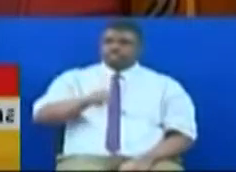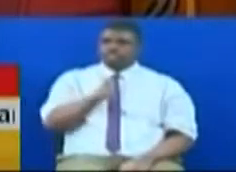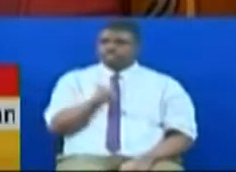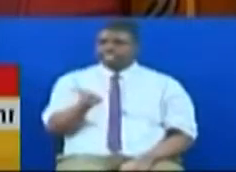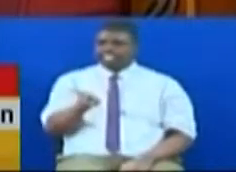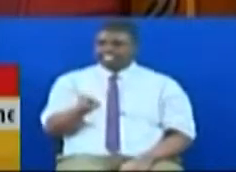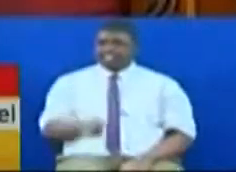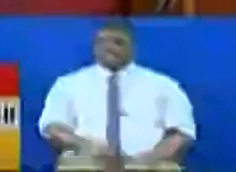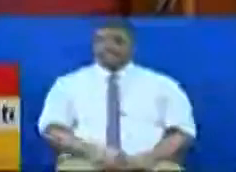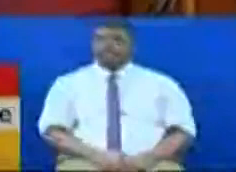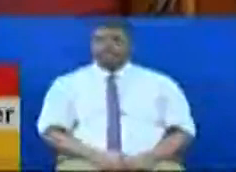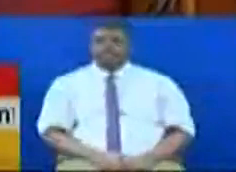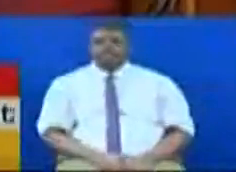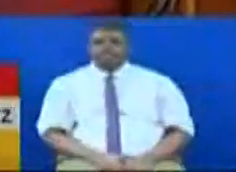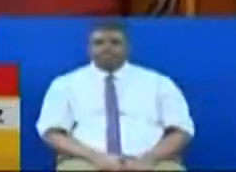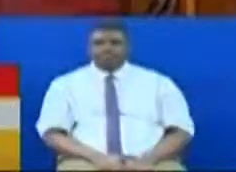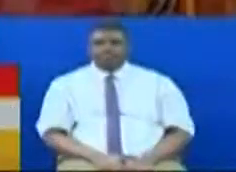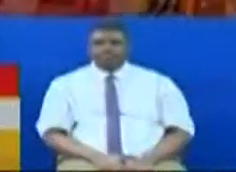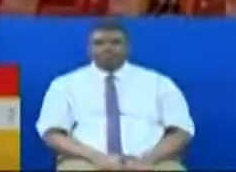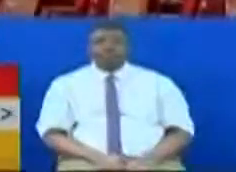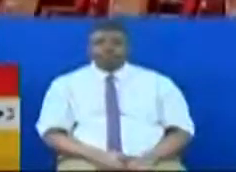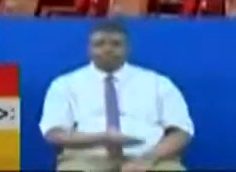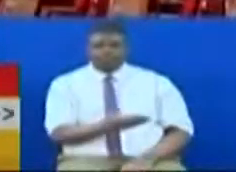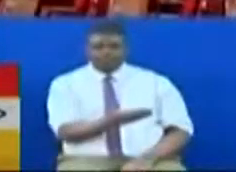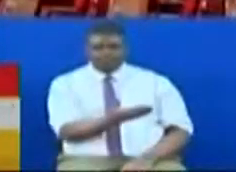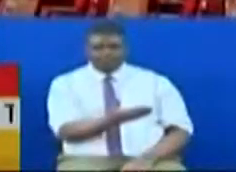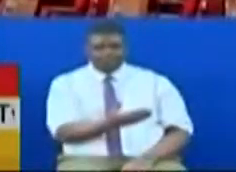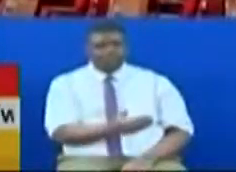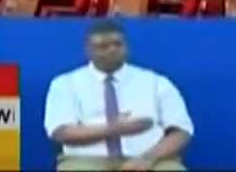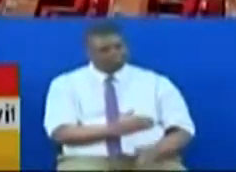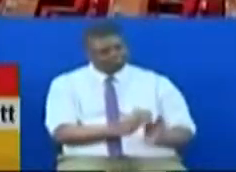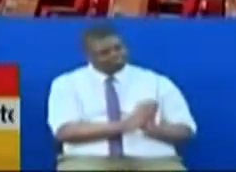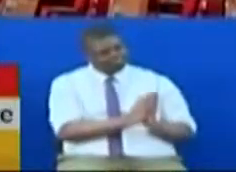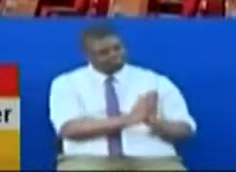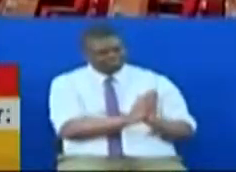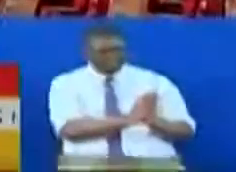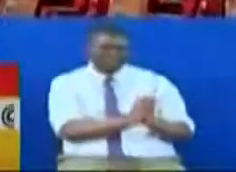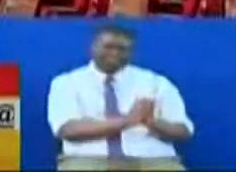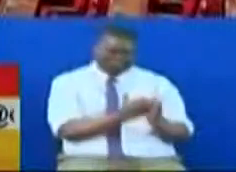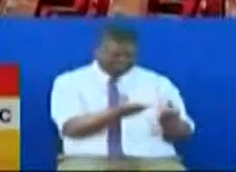Mheshimiwa Speaker, nashukuru sana na mimi kupata nafasi ya kuweza kuchangia